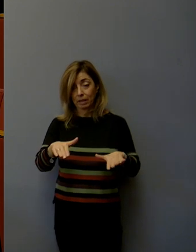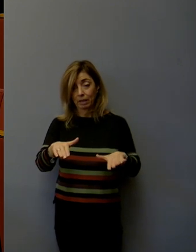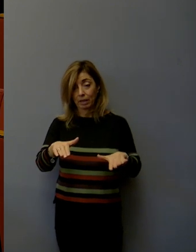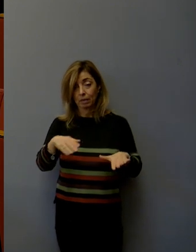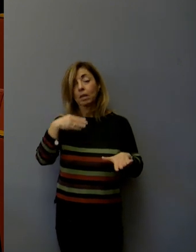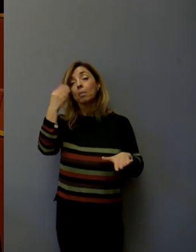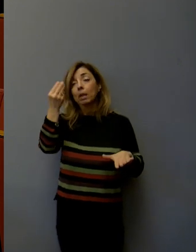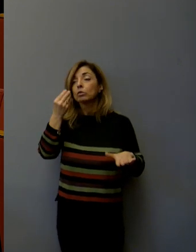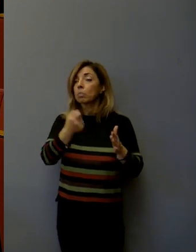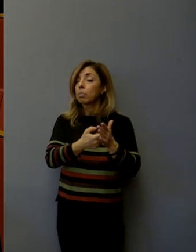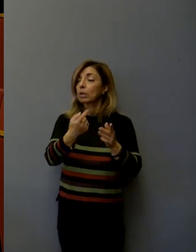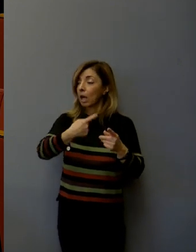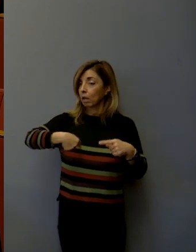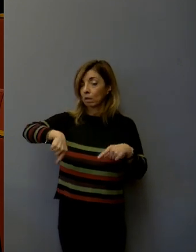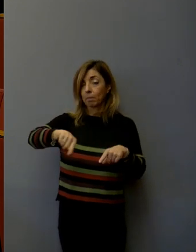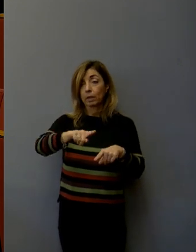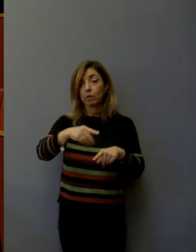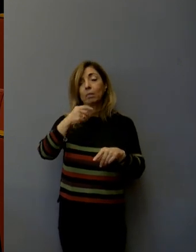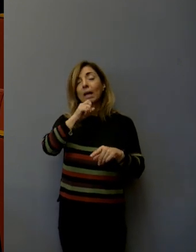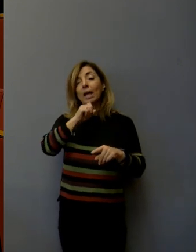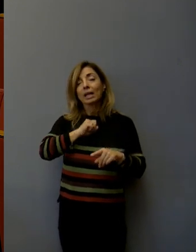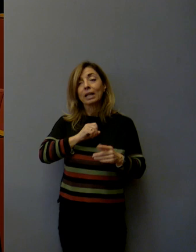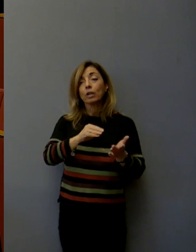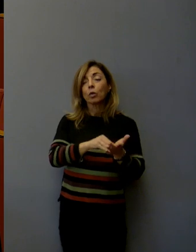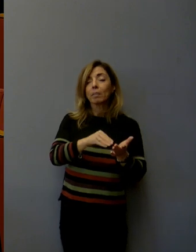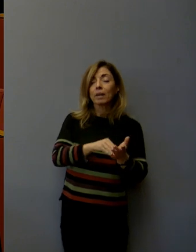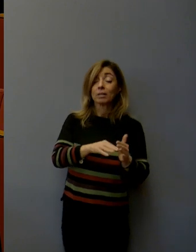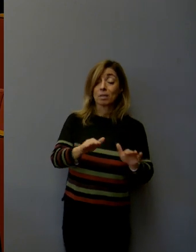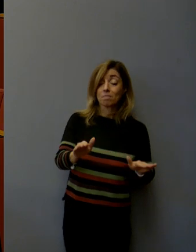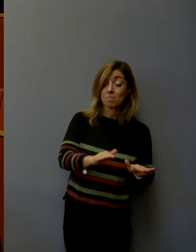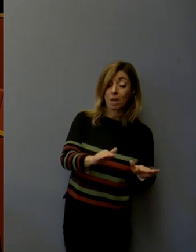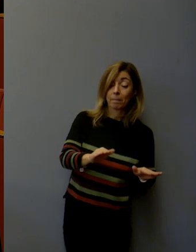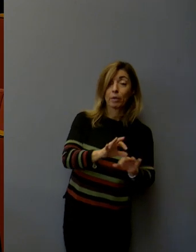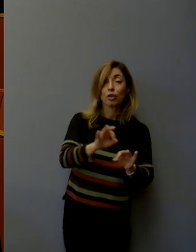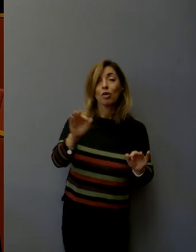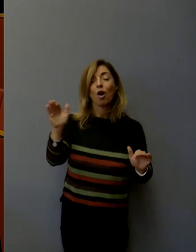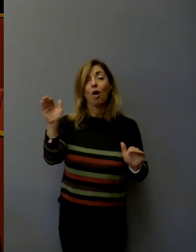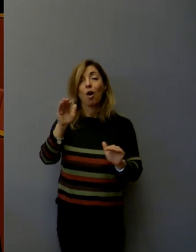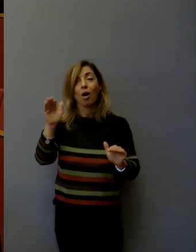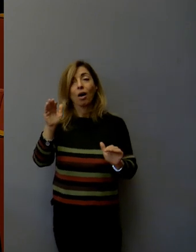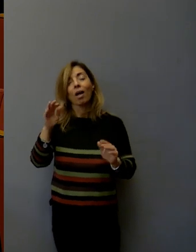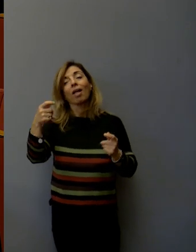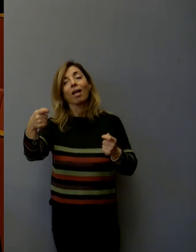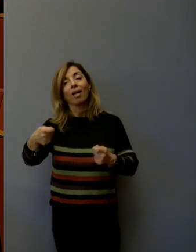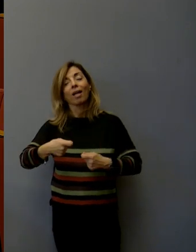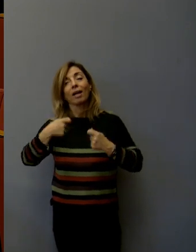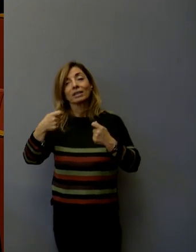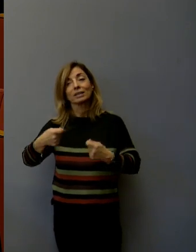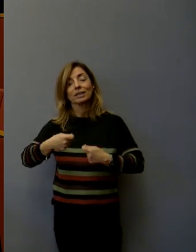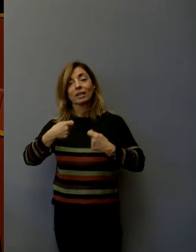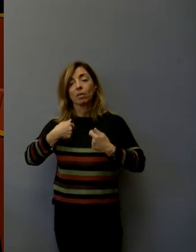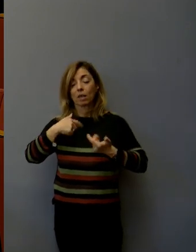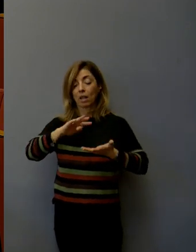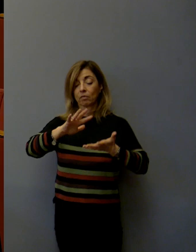la presenza dei bambini o dei ragazzi in qualche maniera ci spinge ci spingerebbe ancora di più ad essere